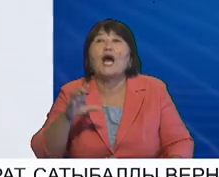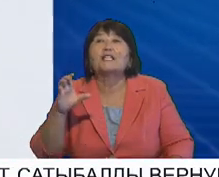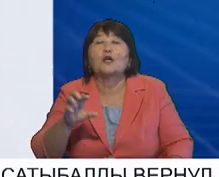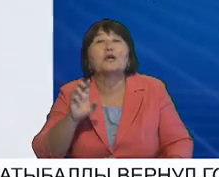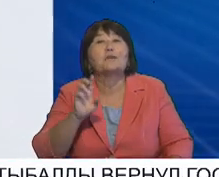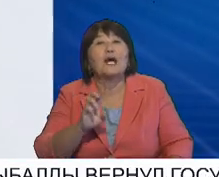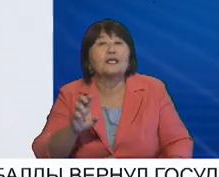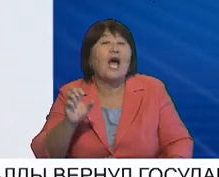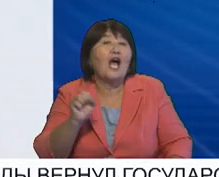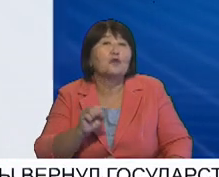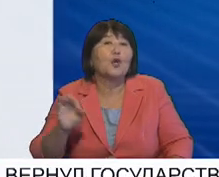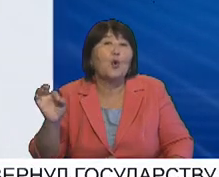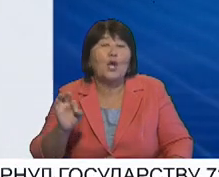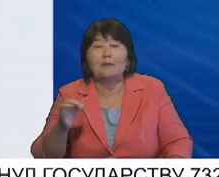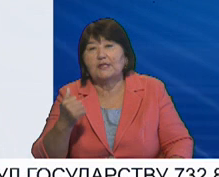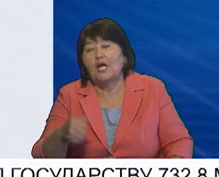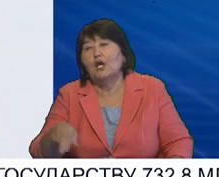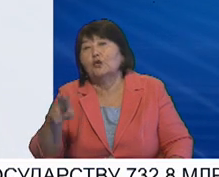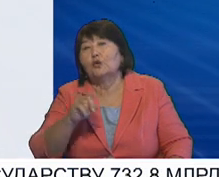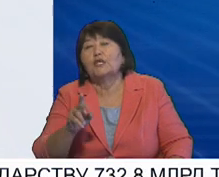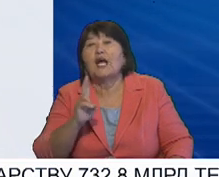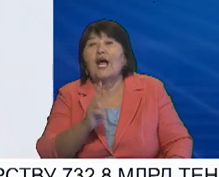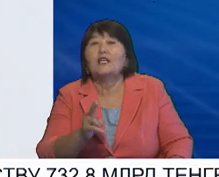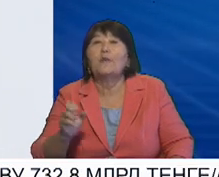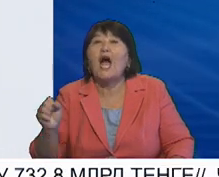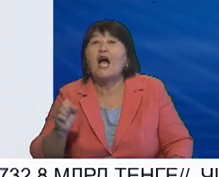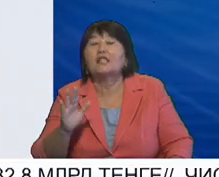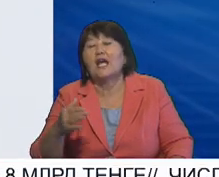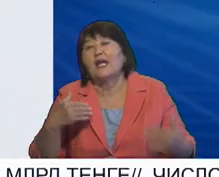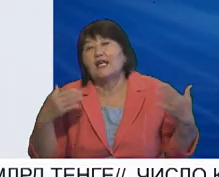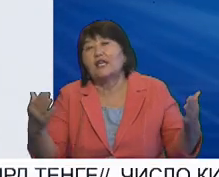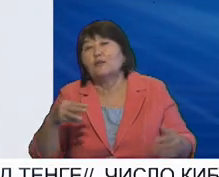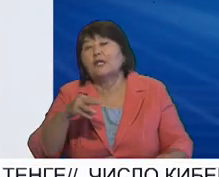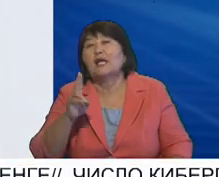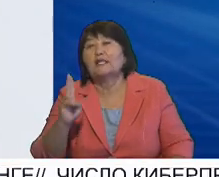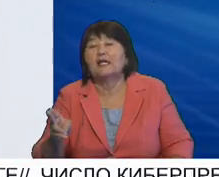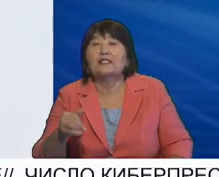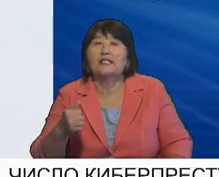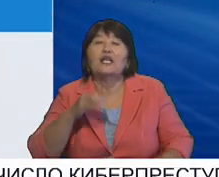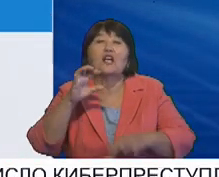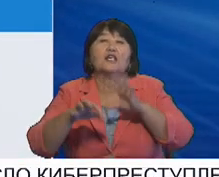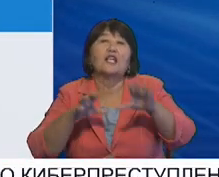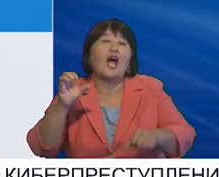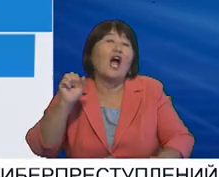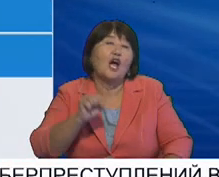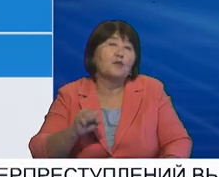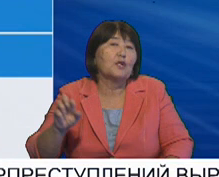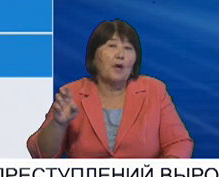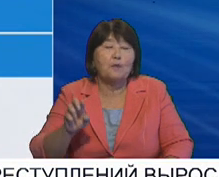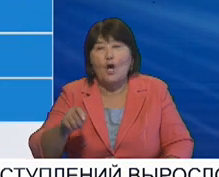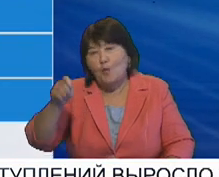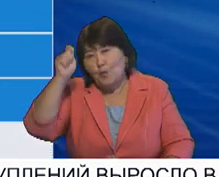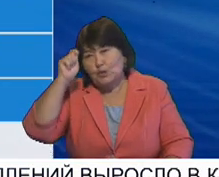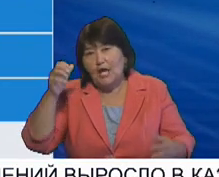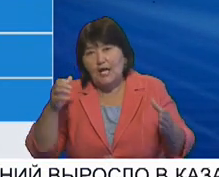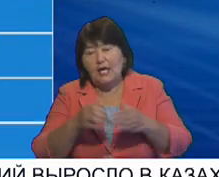Базарбайулы, Айбек Уралбай, а также дзюдоист Кавиба Абужакынова, гимнаст Милат Карими и скалолаз Амир Маймуратов. Мужская команда